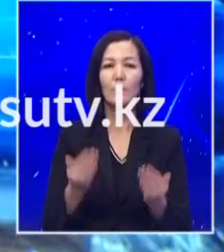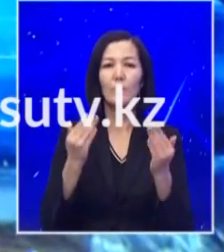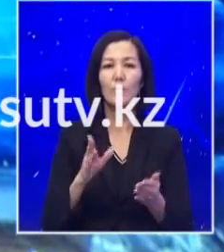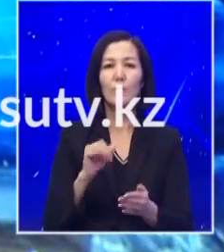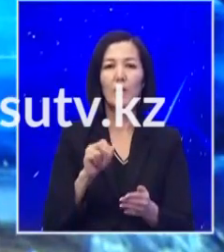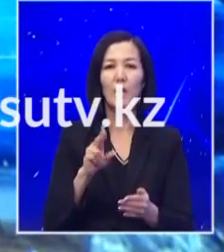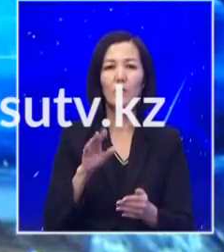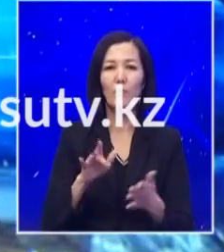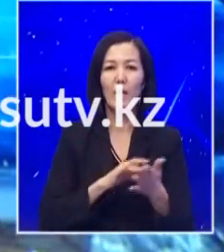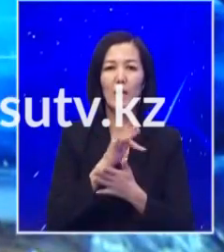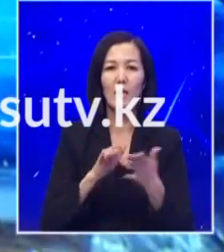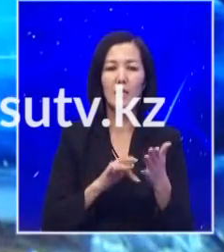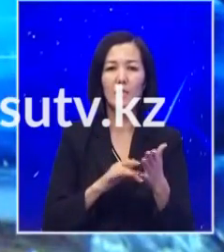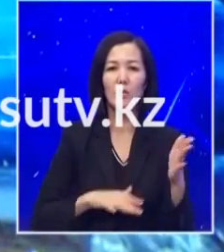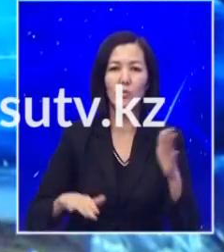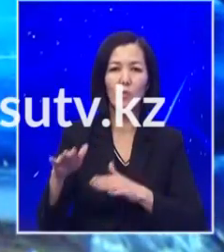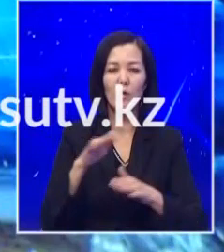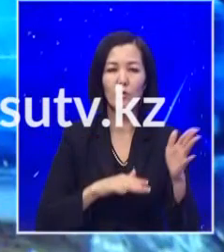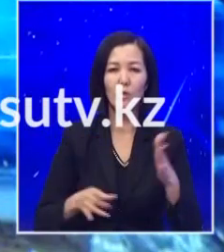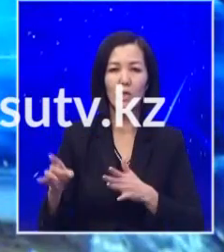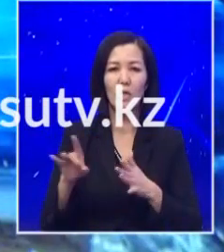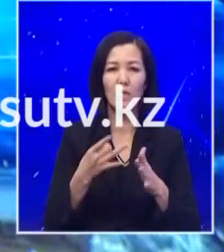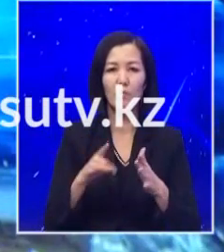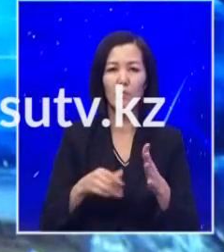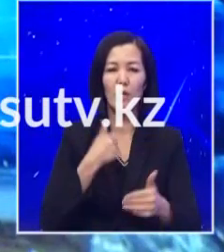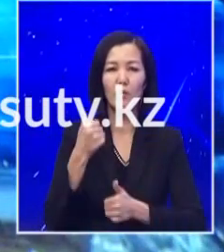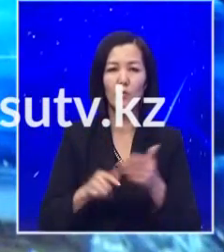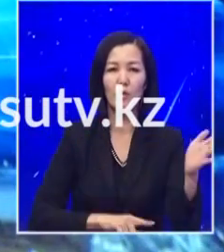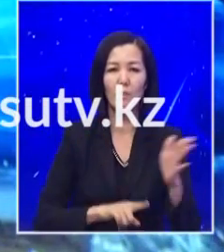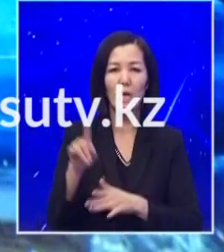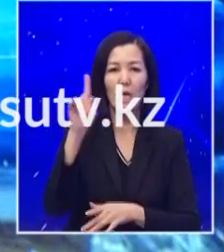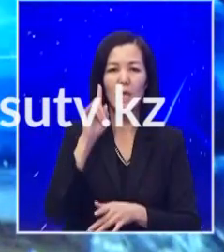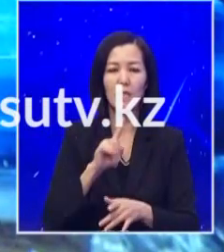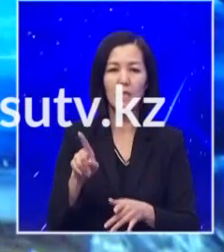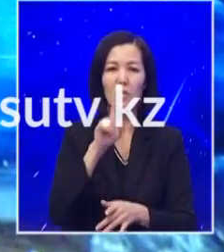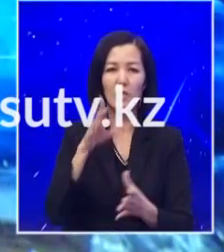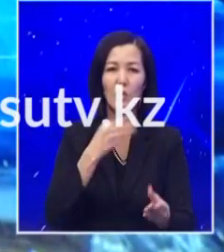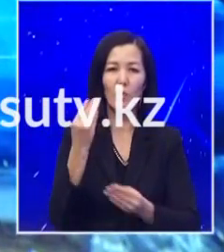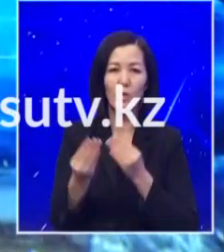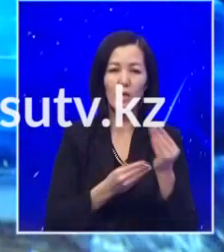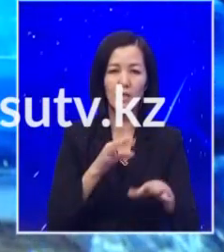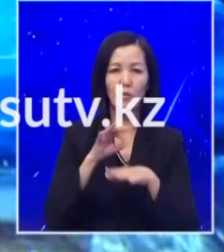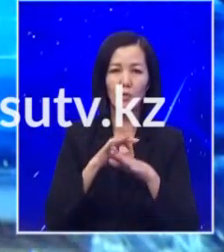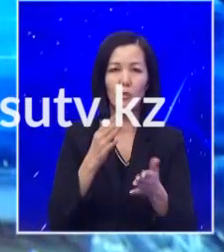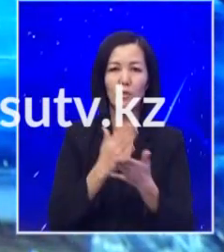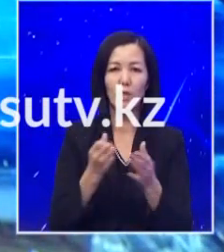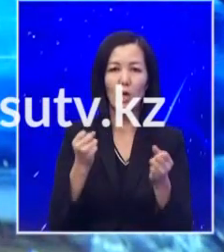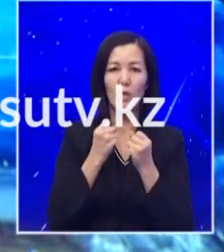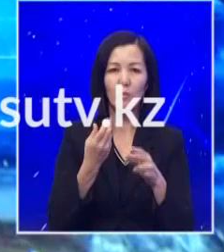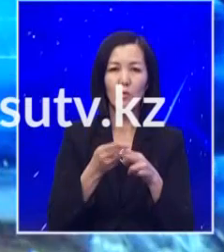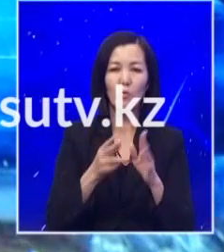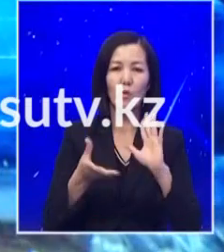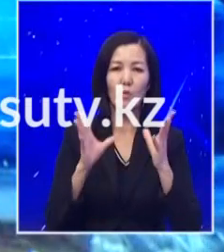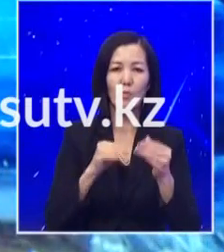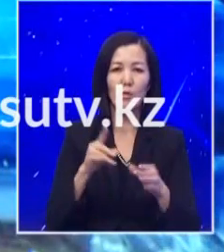Бүгін Ақтөбе қаласында суға жүзуден республикалық турнир басталды. Ол Қазақстан жастар ойындар аясында өтіп жатыр. Спорттың осы түрі